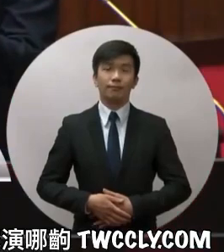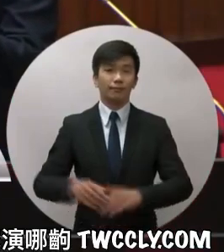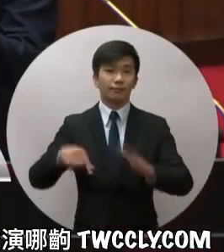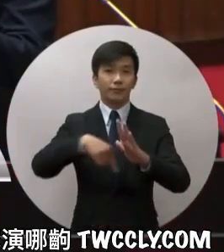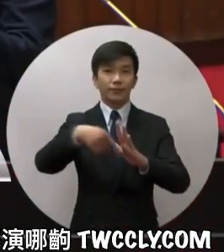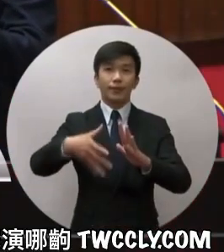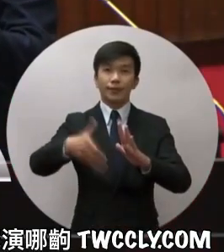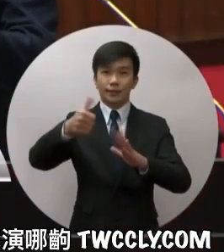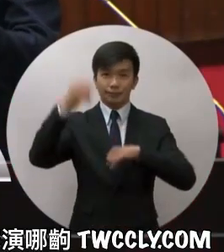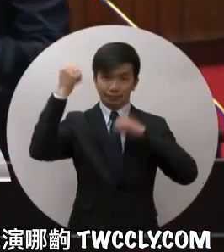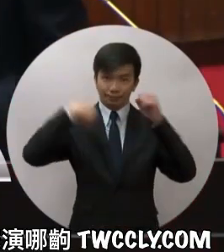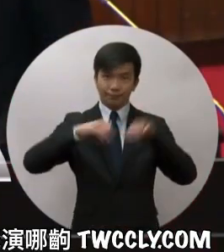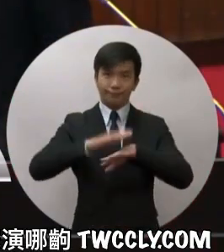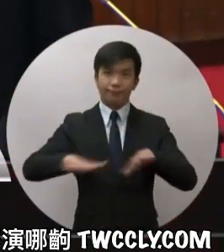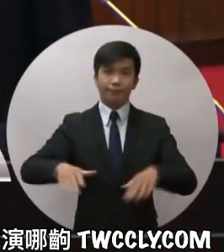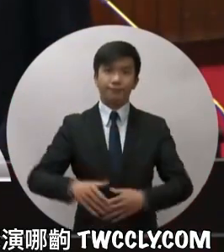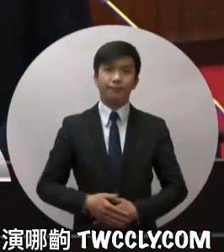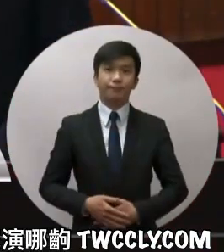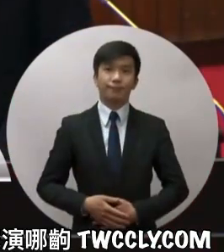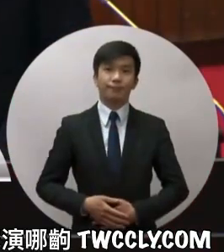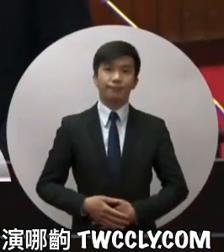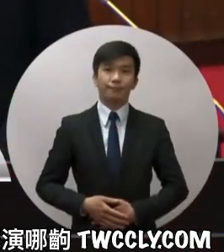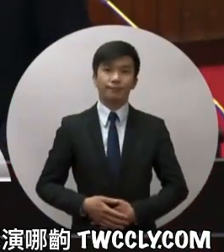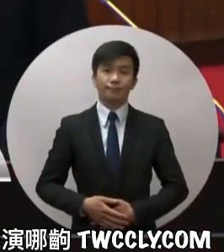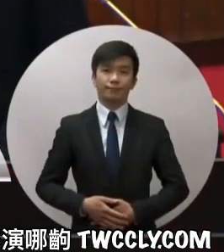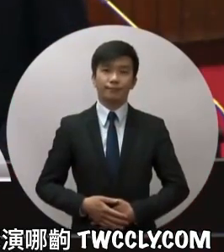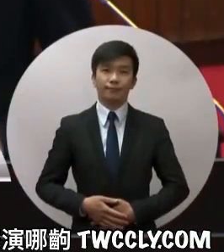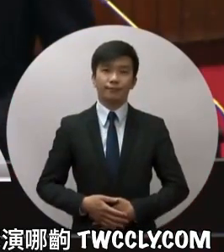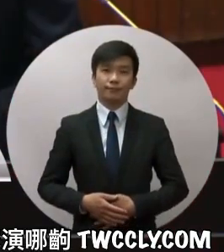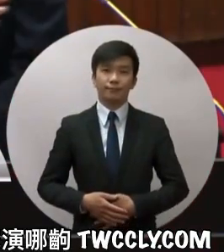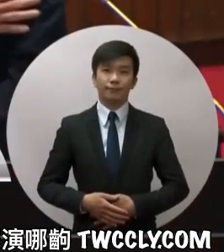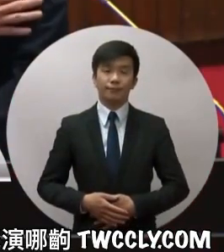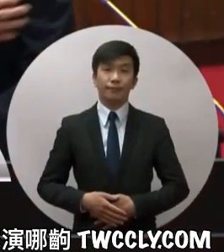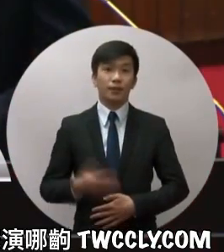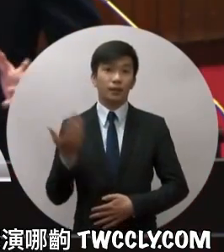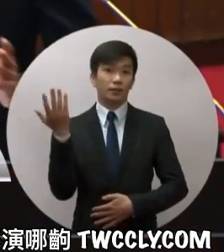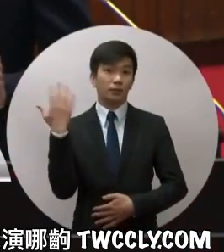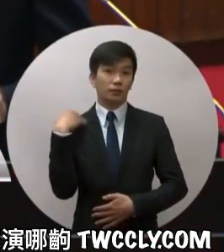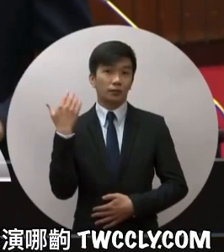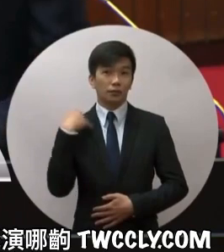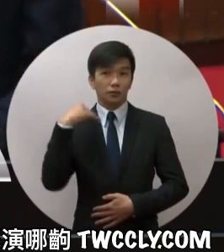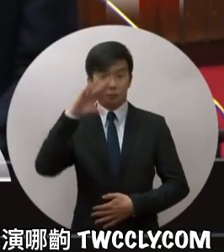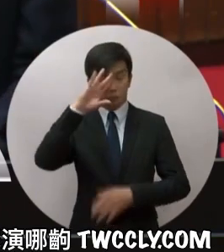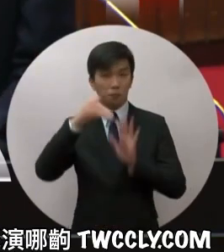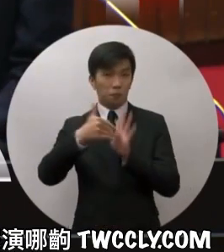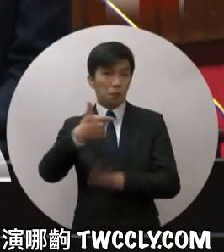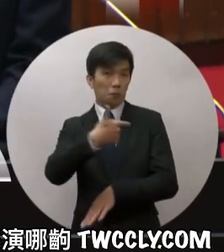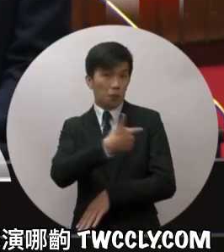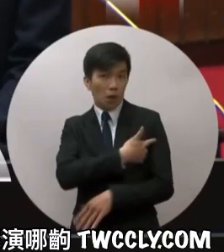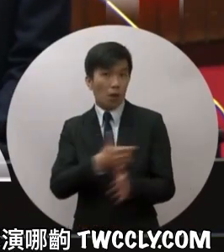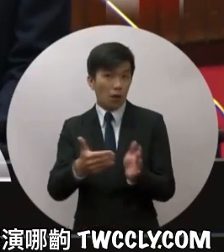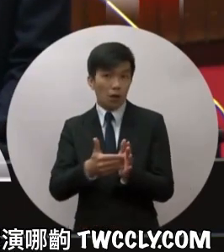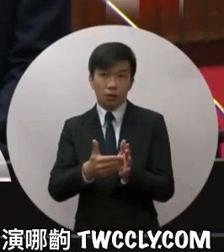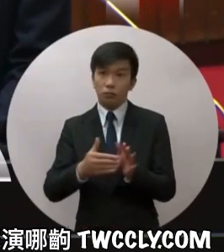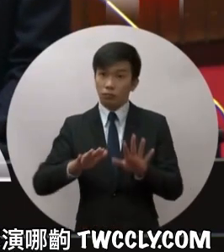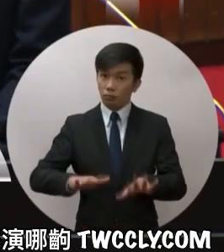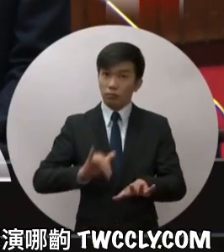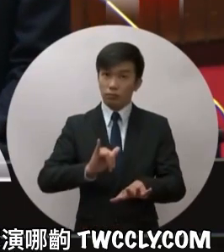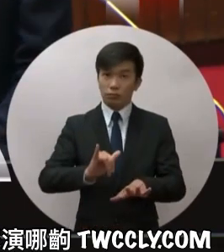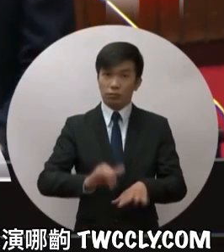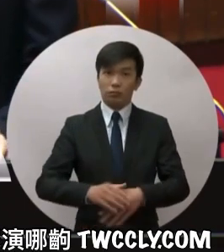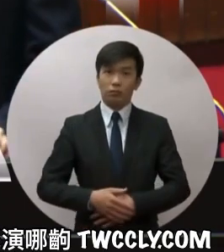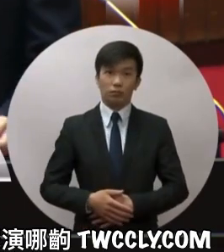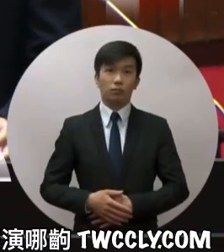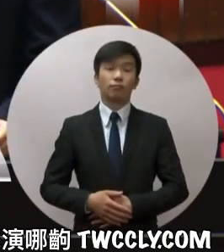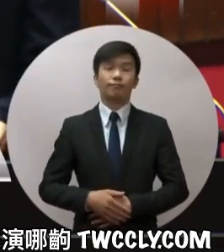早喂你好請問那個那天打完疫苗這幾天的情況怎麼樣還好都OK